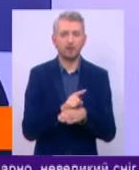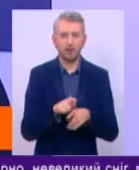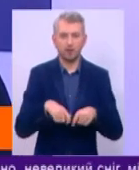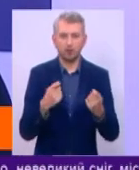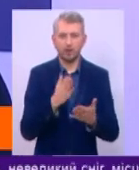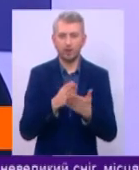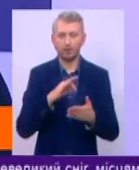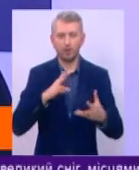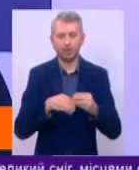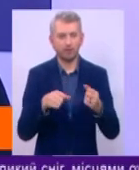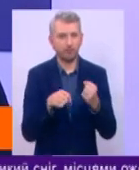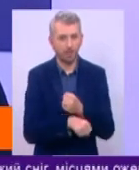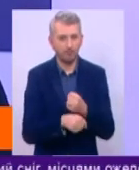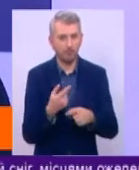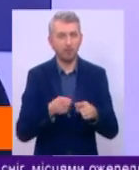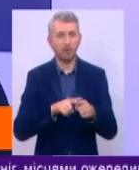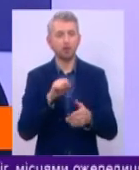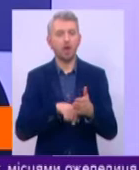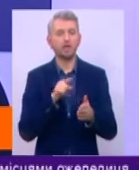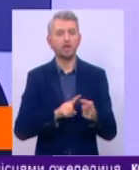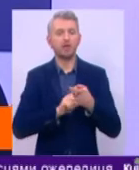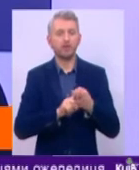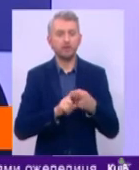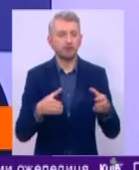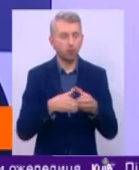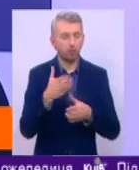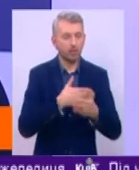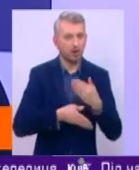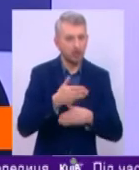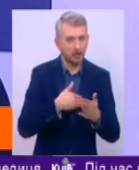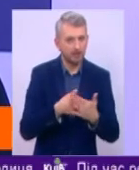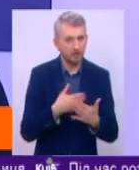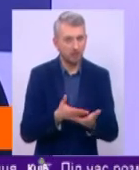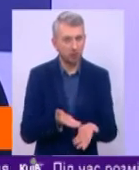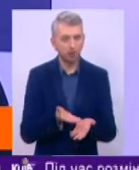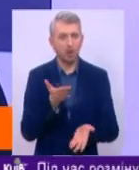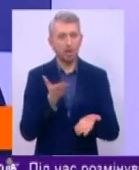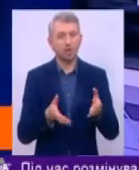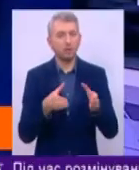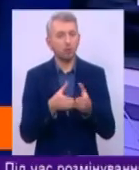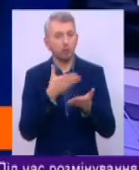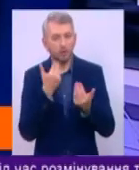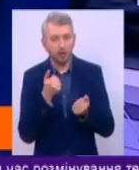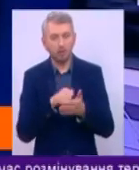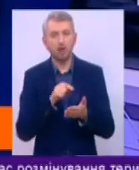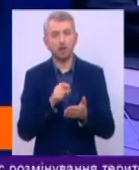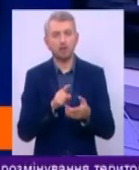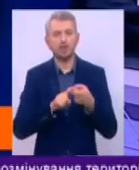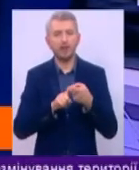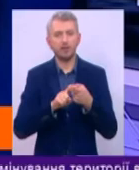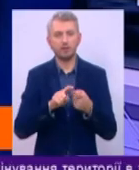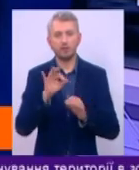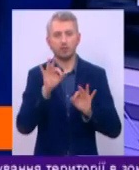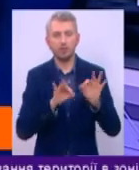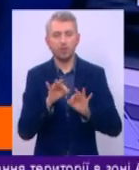по последствиям травмы. Потому что от этого зависит группа инвалидности, предположим, а если группы нет, от этого зависит еще и степень